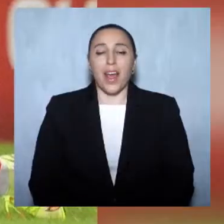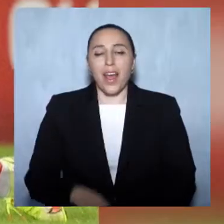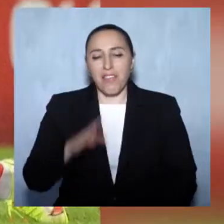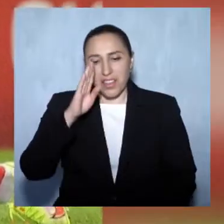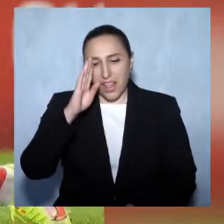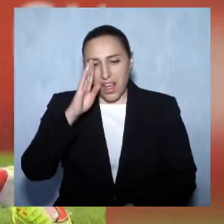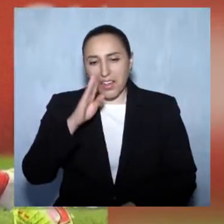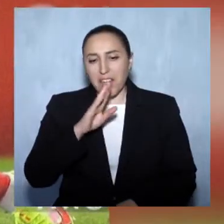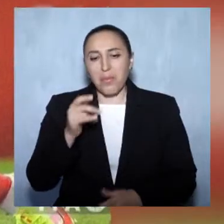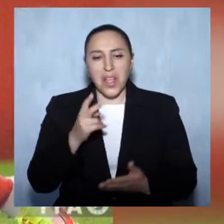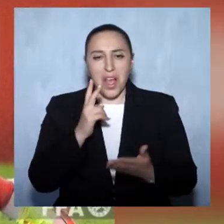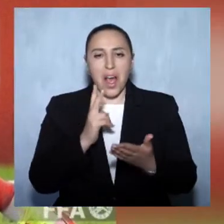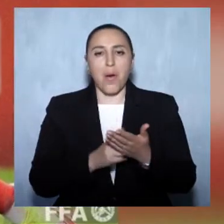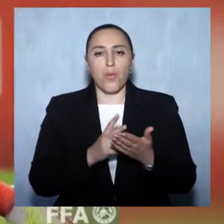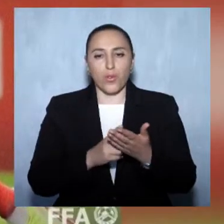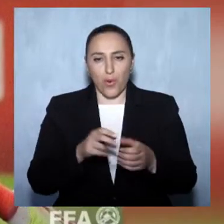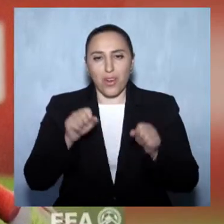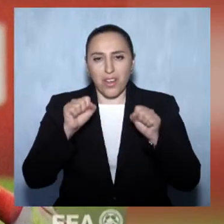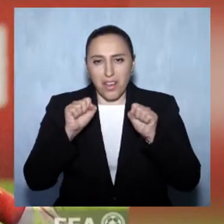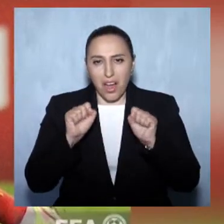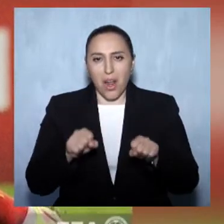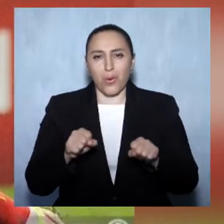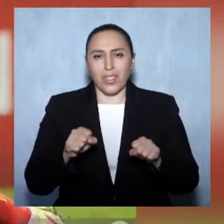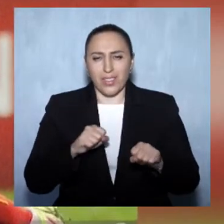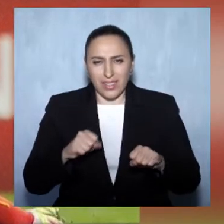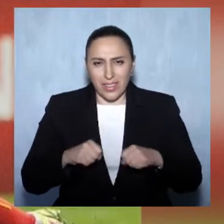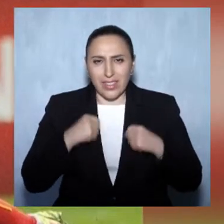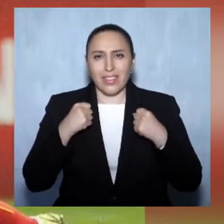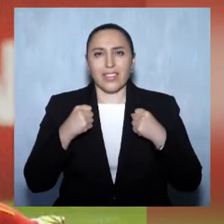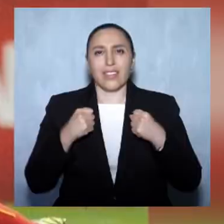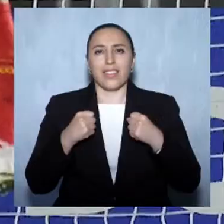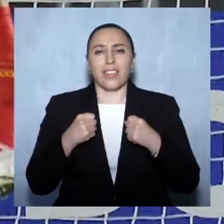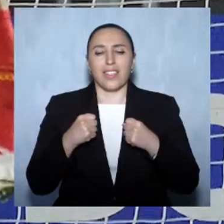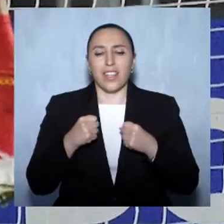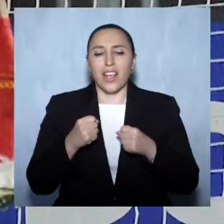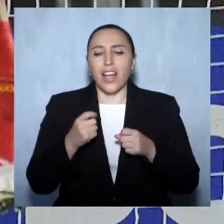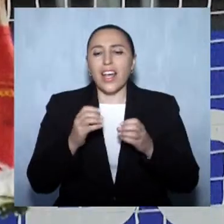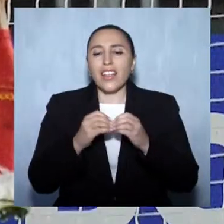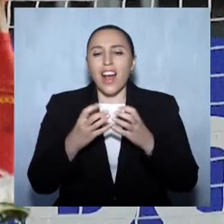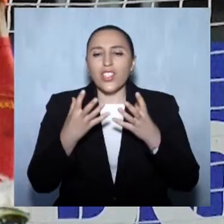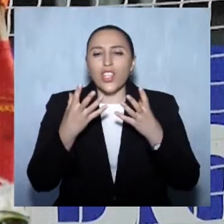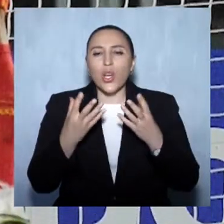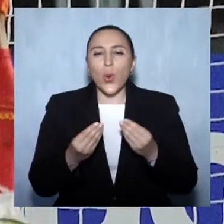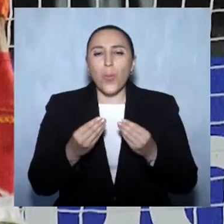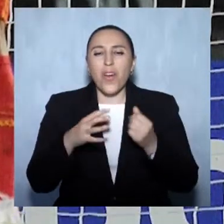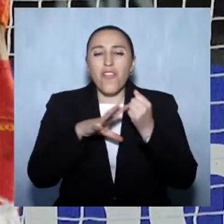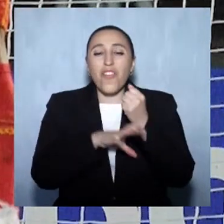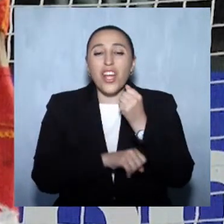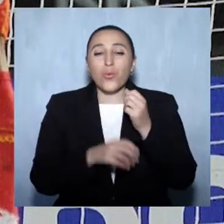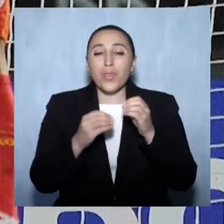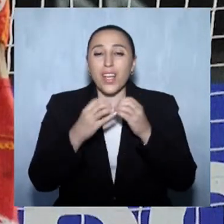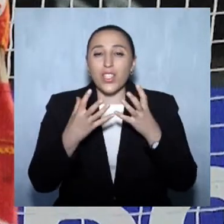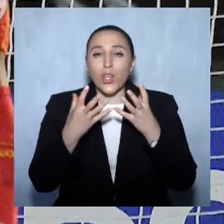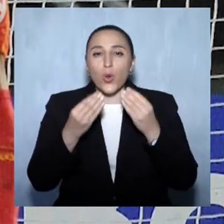տղաները ապացուցեցին, որ իրանք կարող են տարապել, ինչպես դա տեղի ունեցավ վերջին 15 րոպեների ընթացքում, եւ